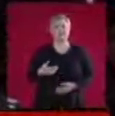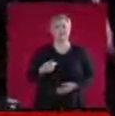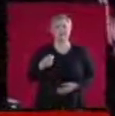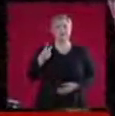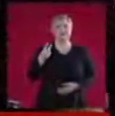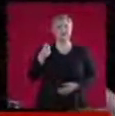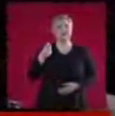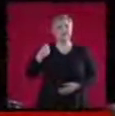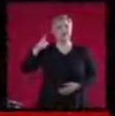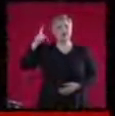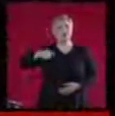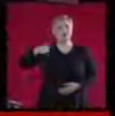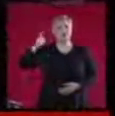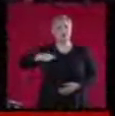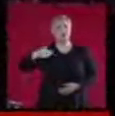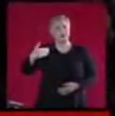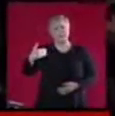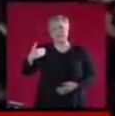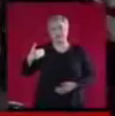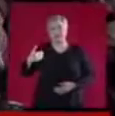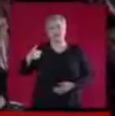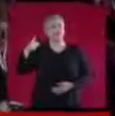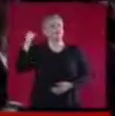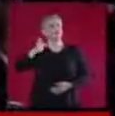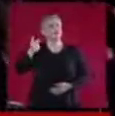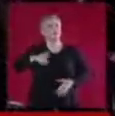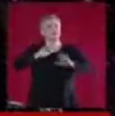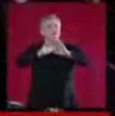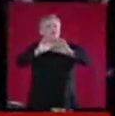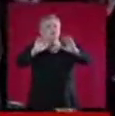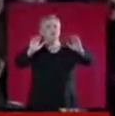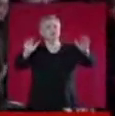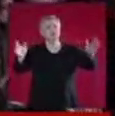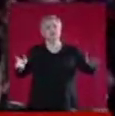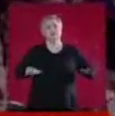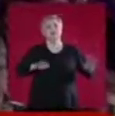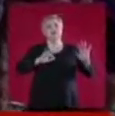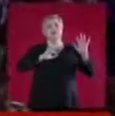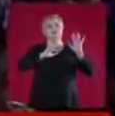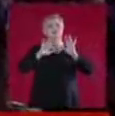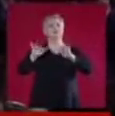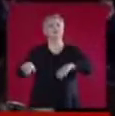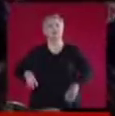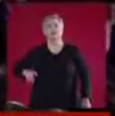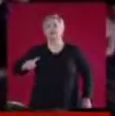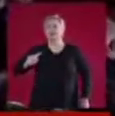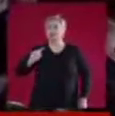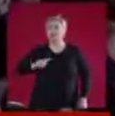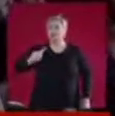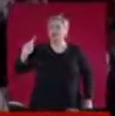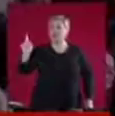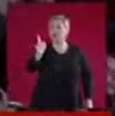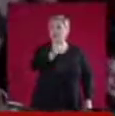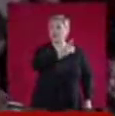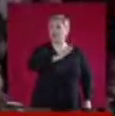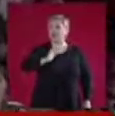την πρώτη συγκέντρωση ο όταν ανταποκρίθηκαν οι δημοκρατικοί και οι προοδευτικοί πολίτες της αθήνας και της